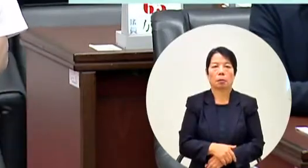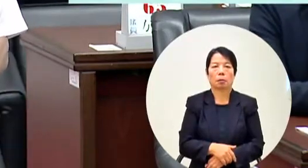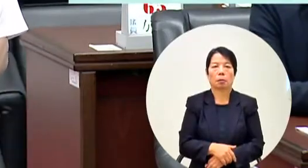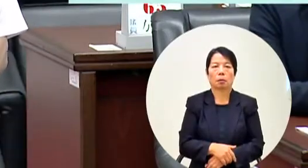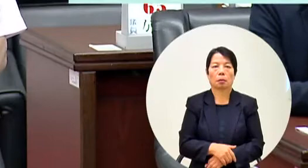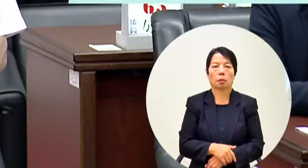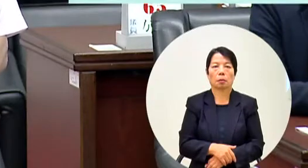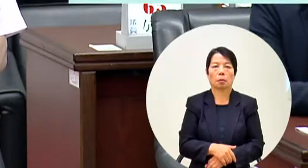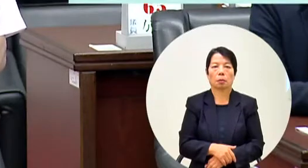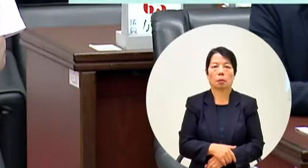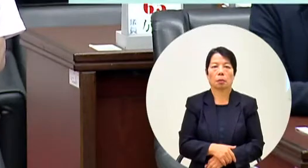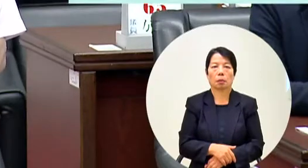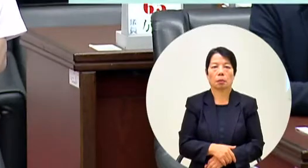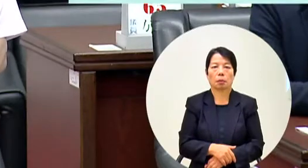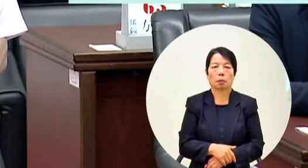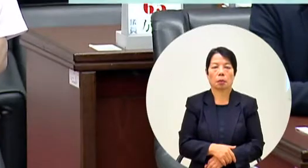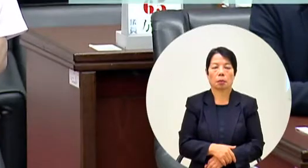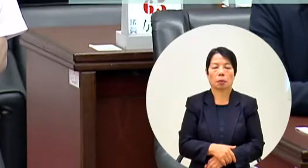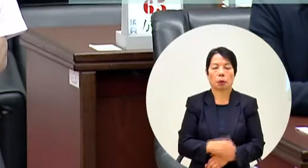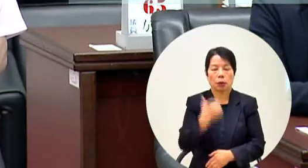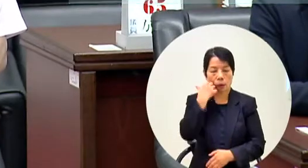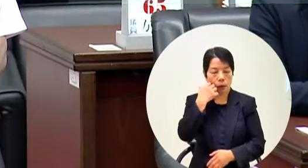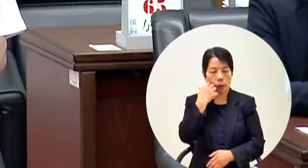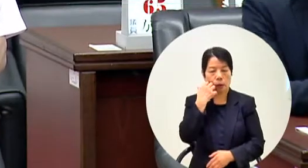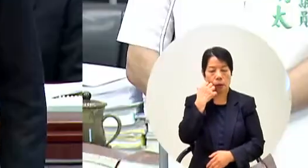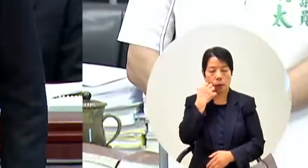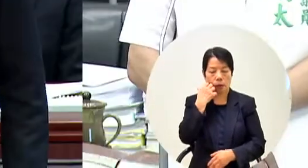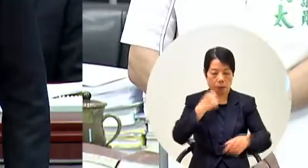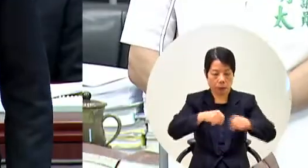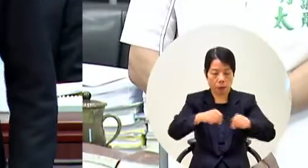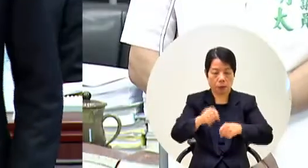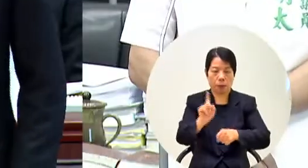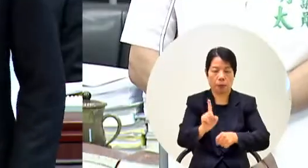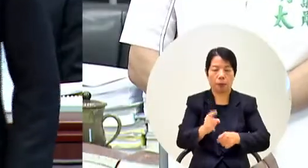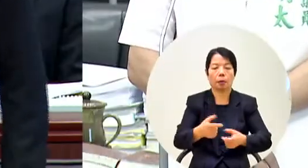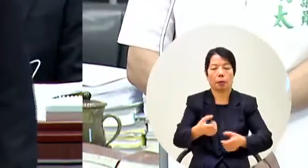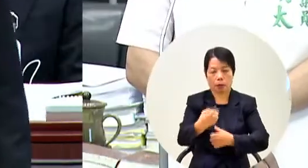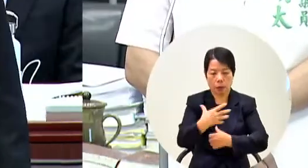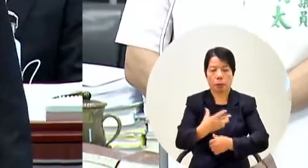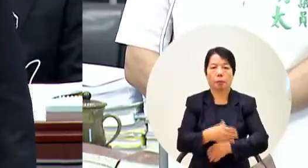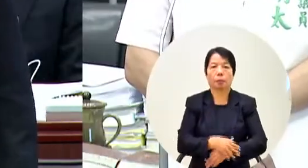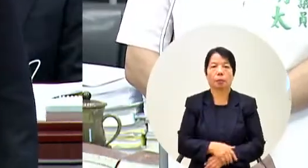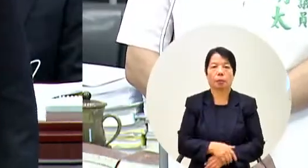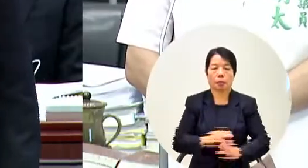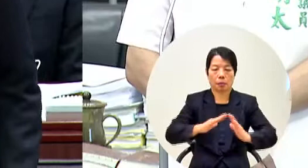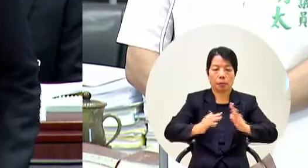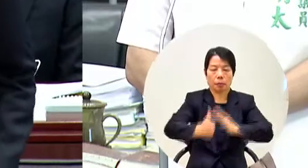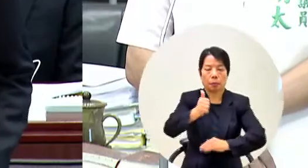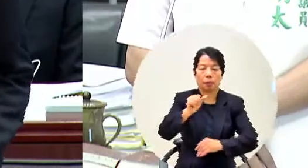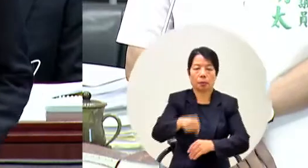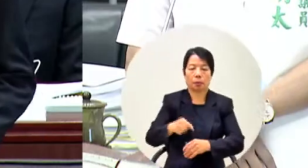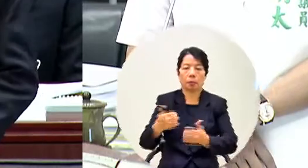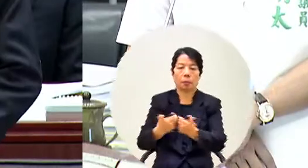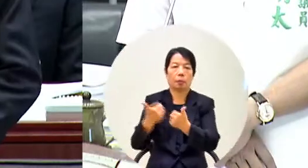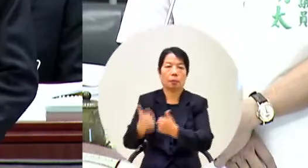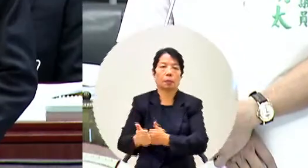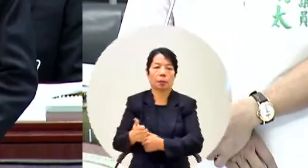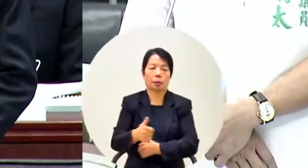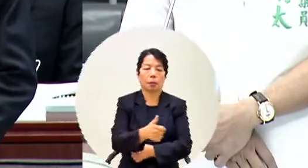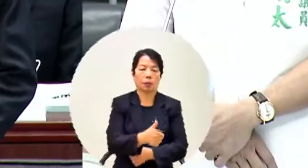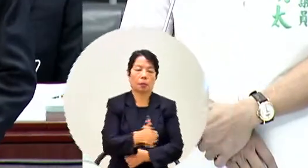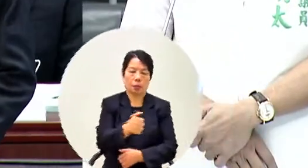会当有一个方法出来？ 市长，请答复。 议长，迄个多谢黄议